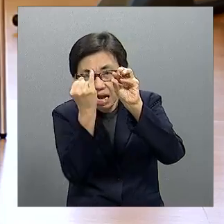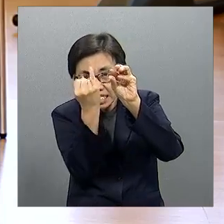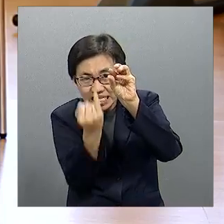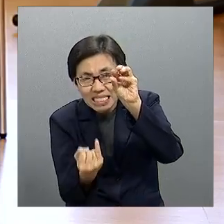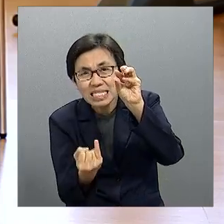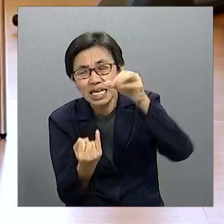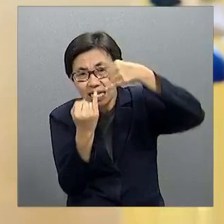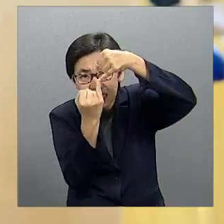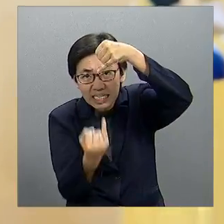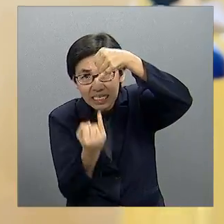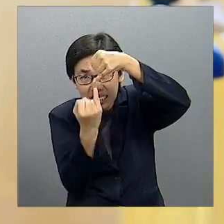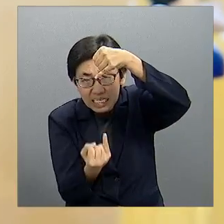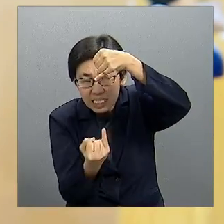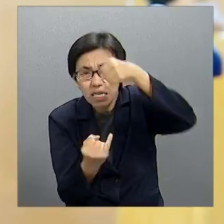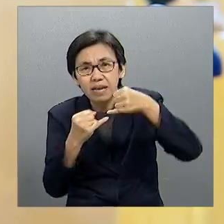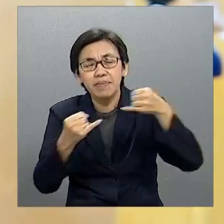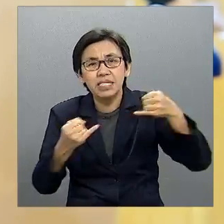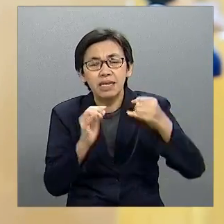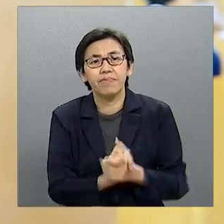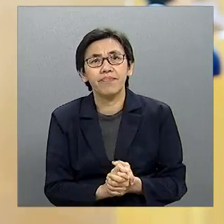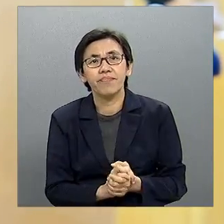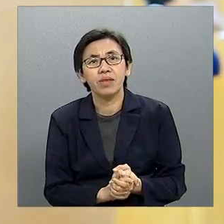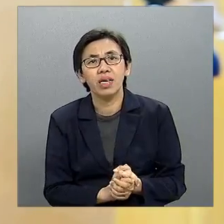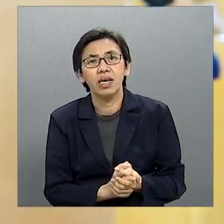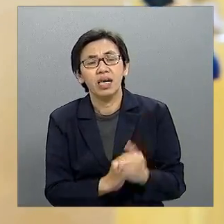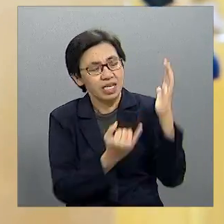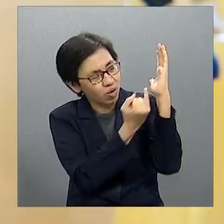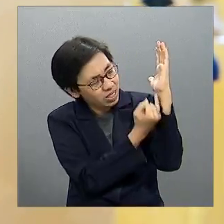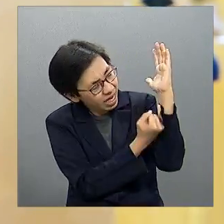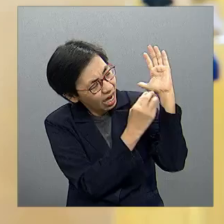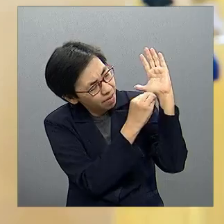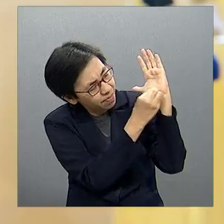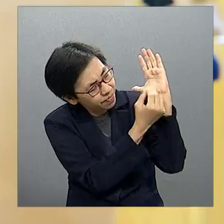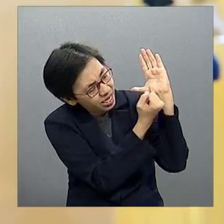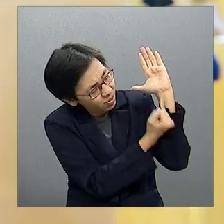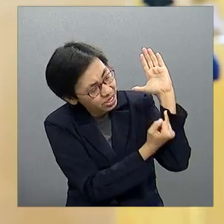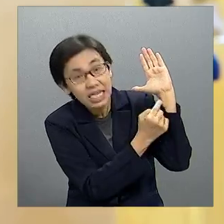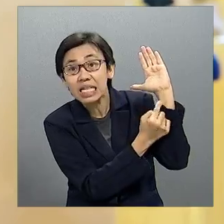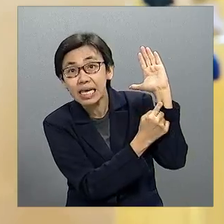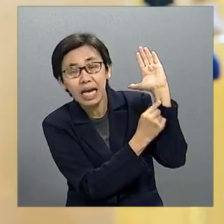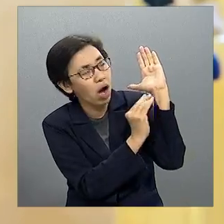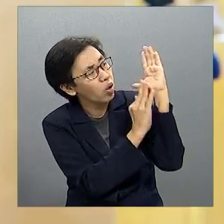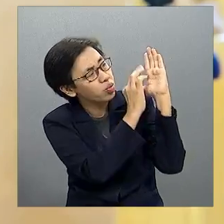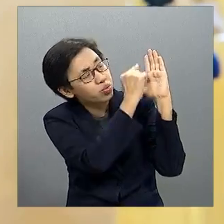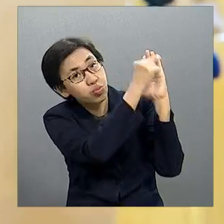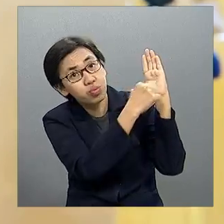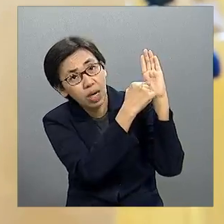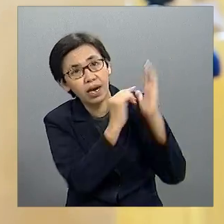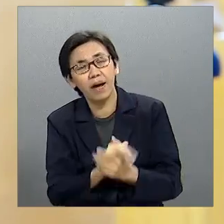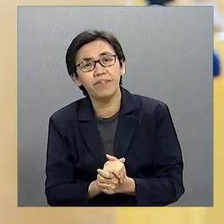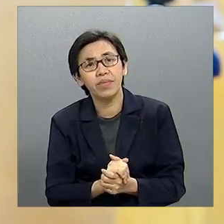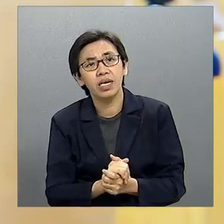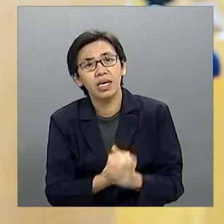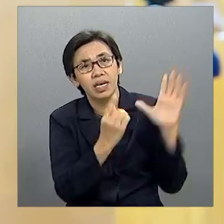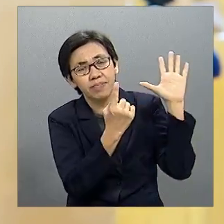าทมีเดียนเนิร์ฟนะที่ไปเลี้ยงรับความรู้สึกหรือว่าแล้วก็ควบคุมนิ้วมือเนี่ยเขาเรียกว่า3นิ้วครึ่งนะครับ 3 นิ้วครึ่งก็คือครึ่